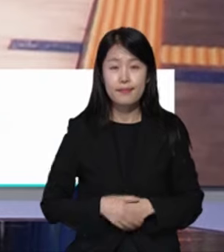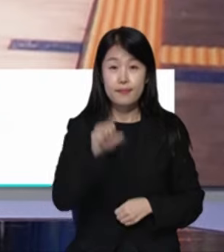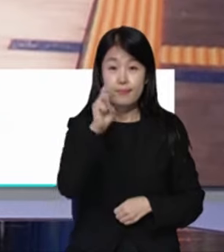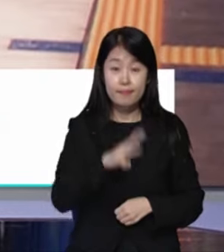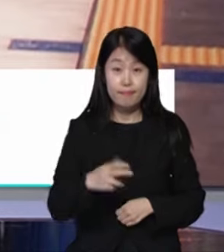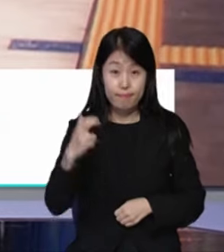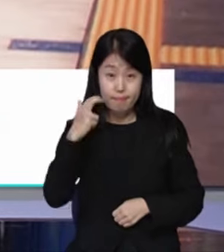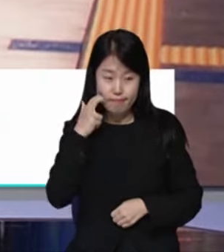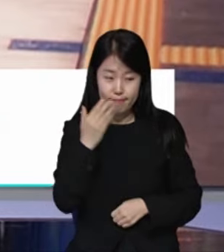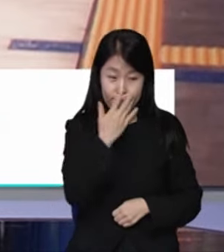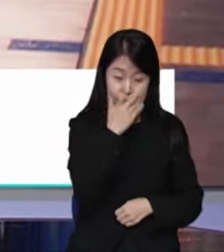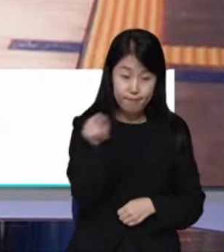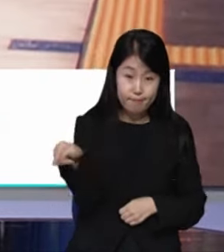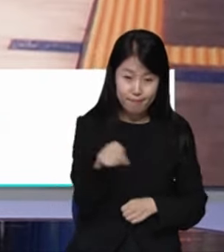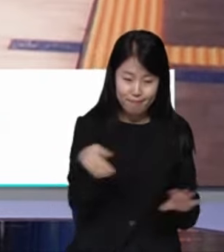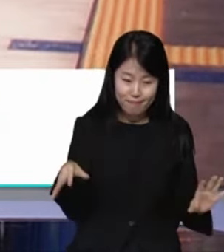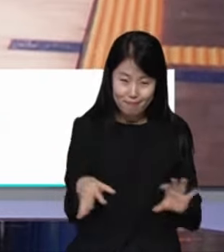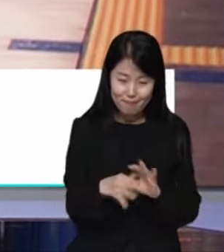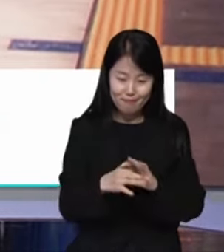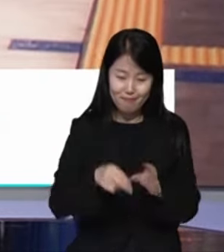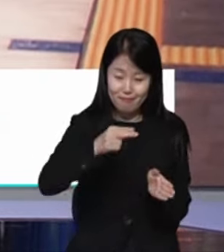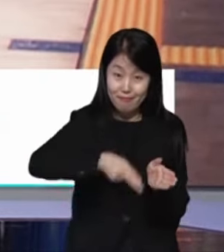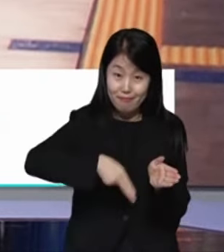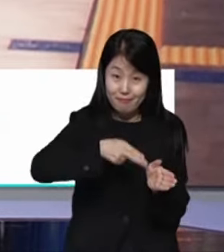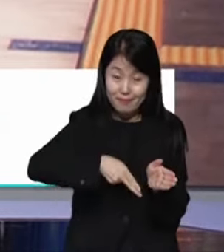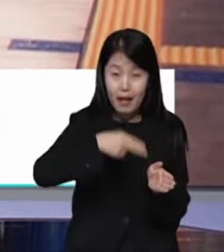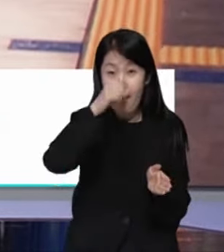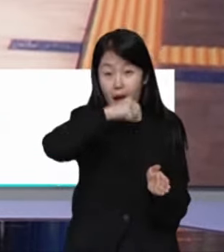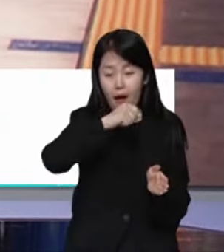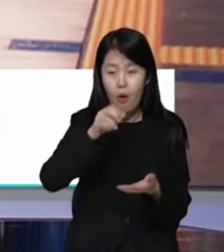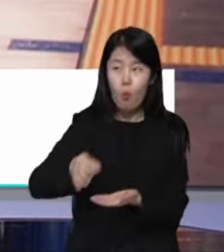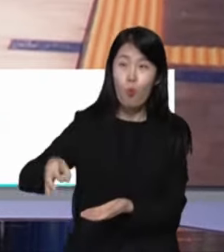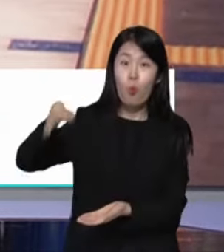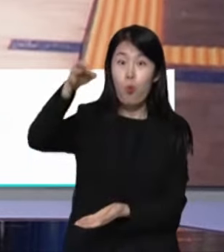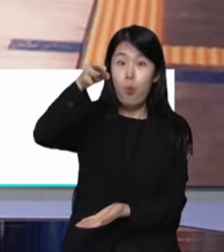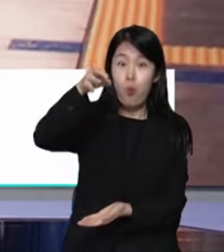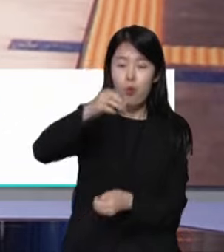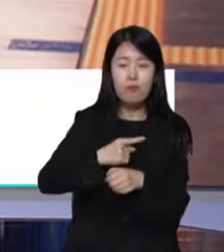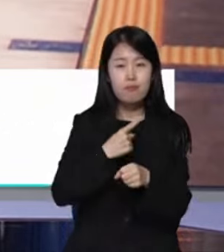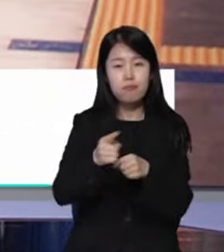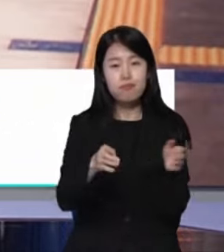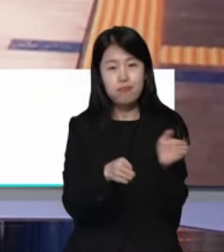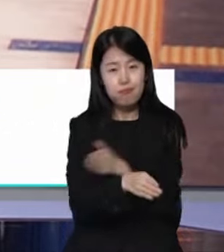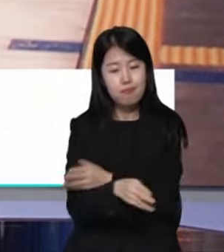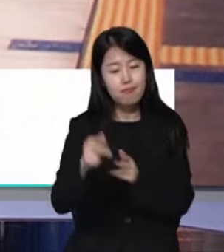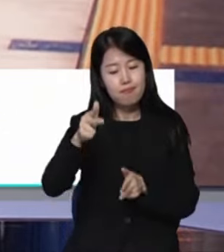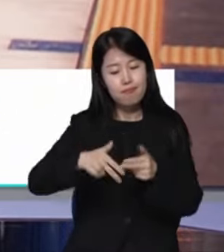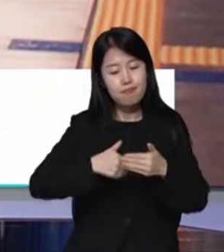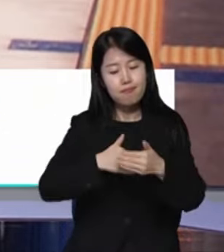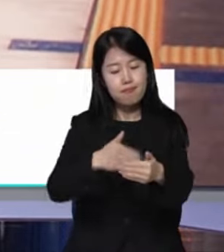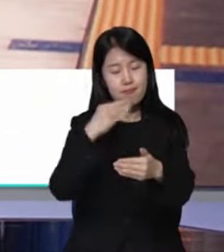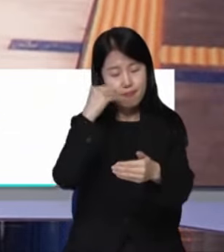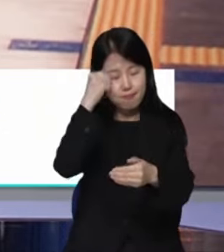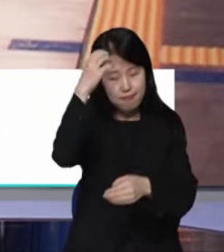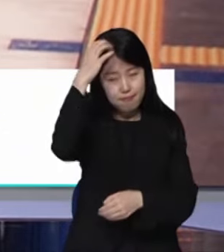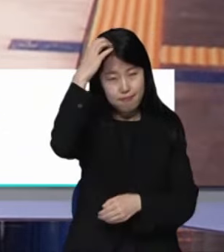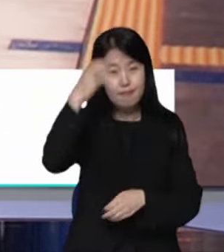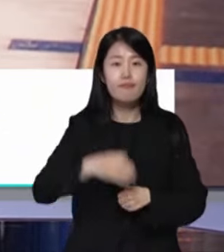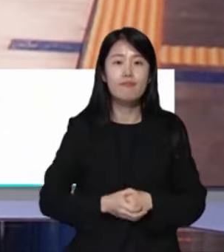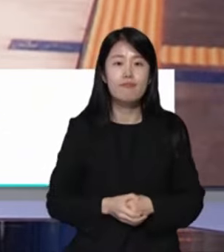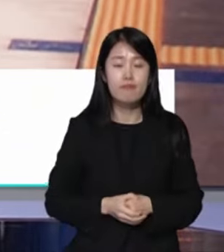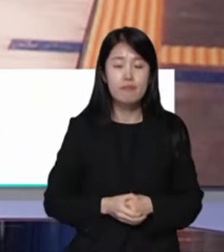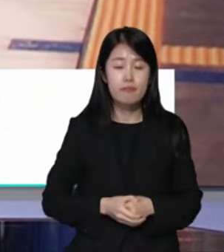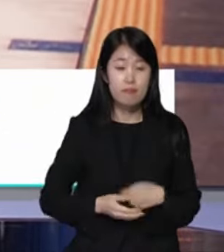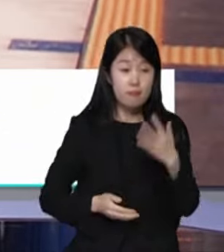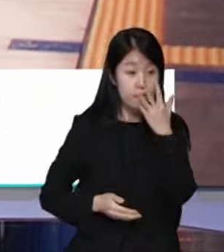광주 송정과 순천 간 고속전철화 예산이 대폭 증액되며 내년부터 사업의 속도를 낼 것으로 전망됩니다.